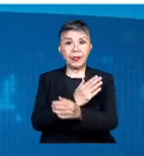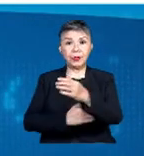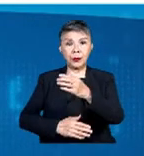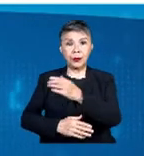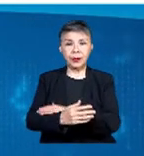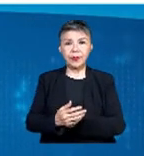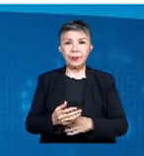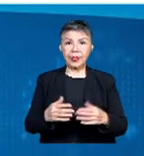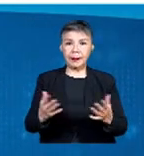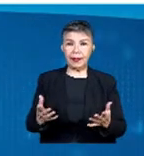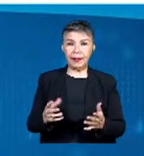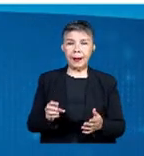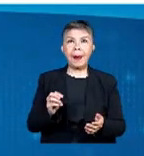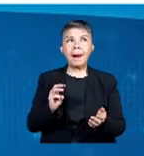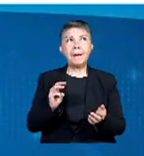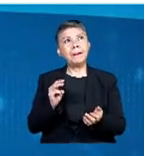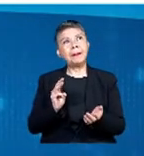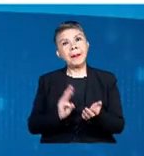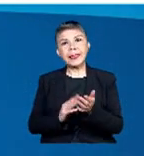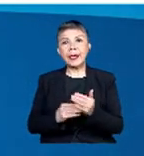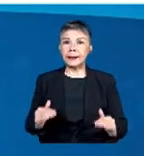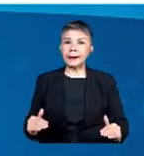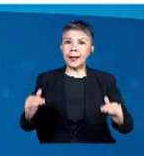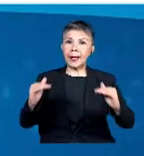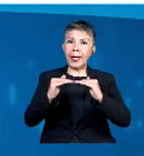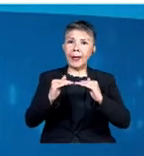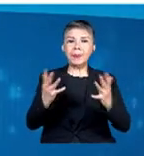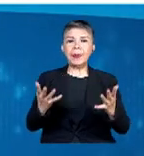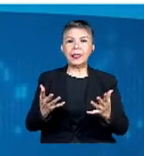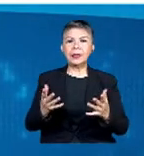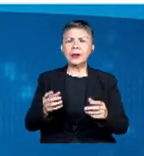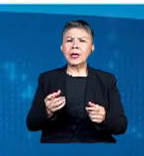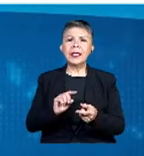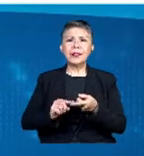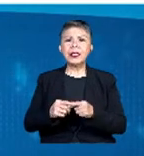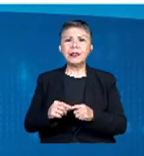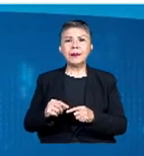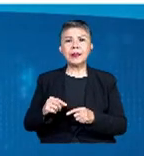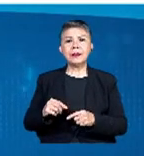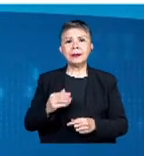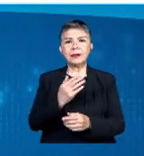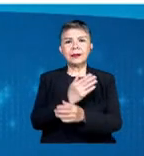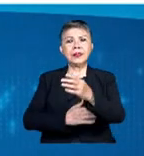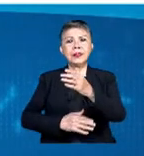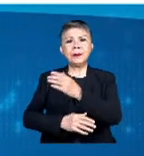staf khusus, soal kesetaraan itu, apa yang mereka curhatin sih, Mbak Angki?